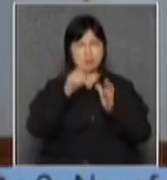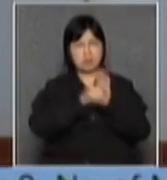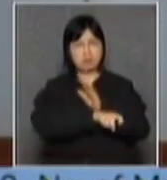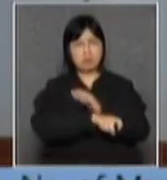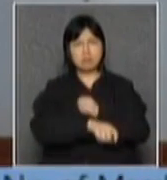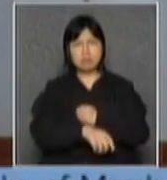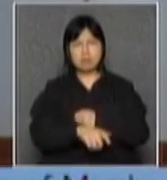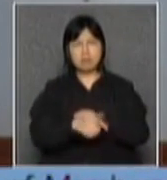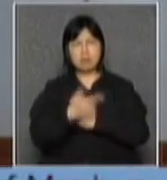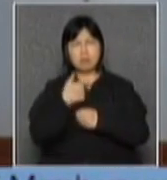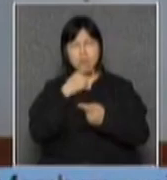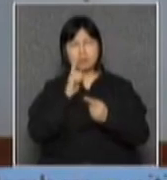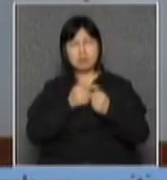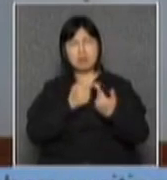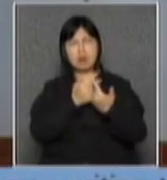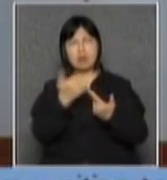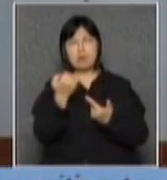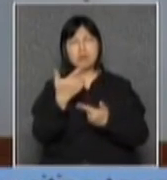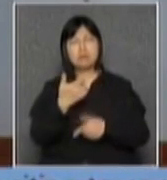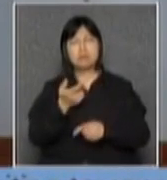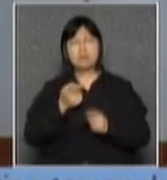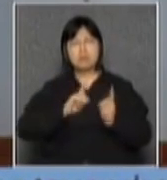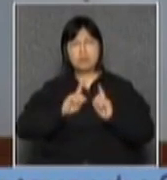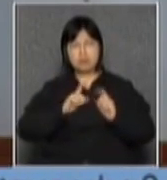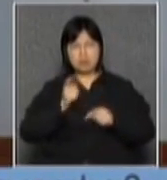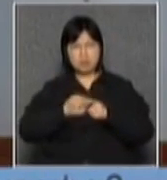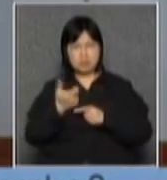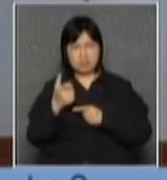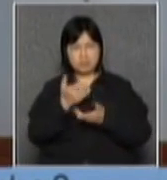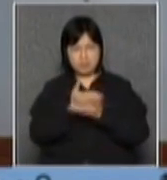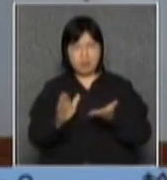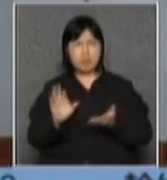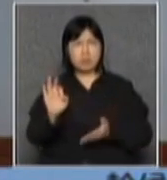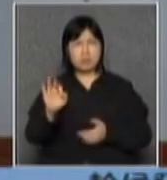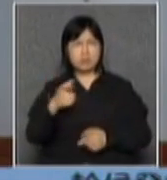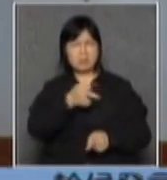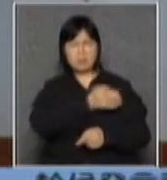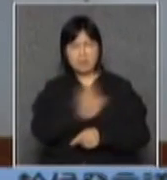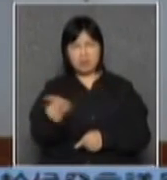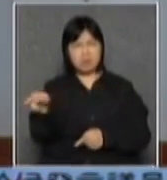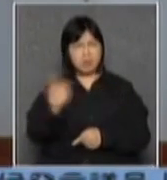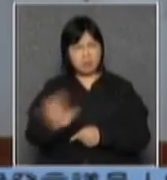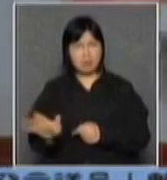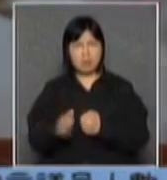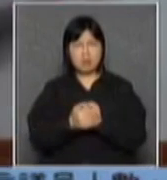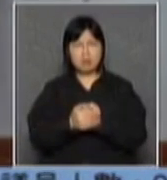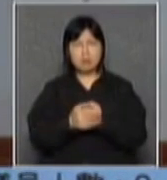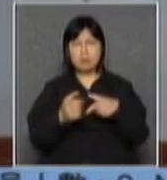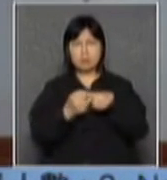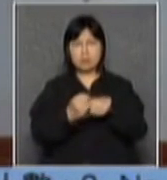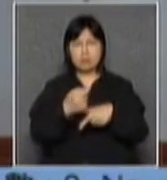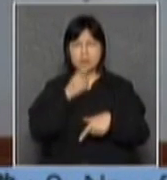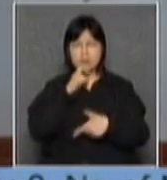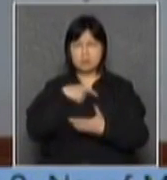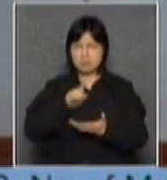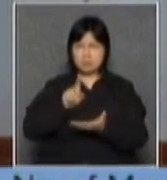計較佢啱定唔啱嘅。有錢派唔得囉，係咪？佢唔係嘛。咁所以嗱，公道咁講，主席，我哋有乜理由